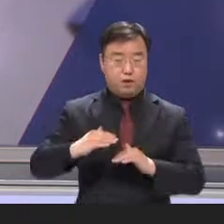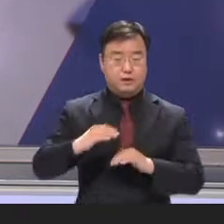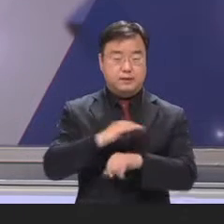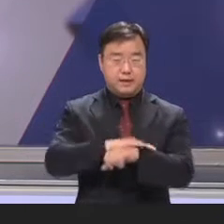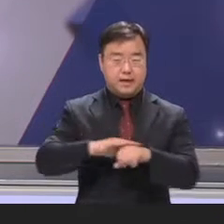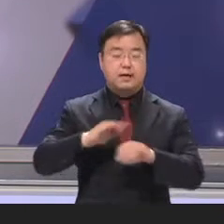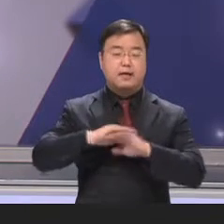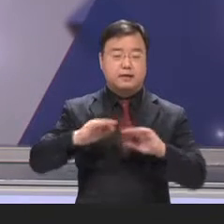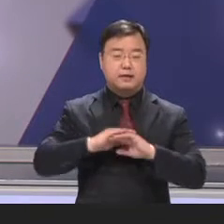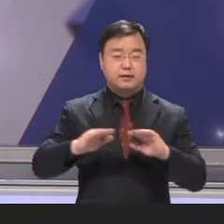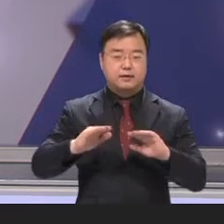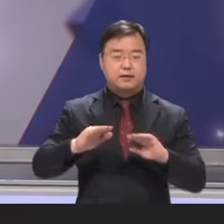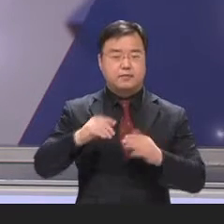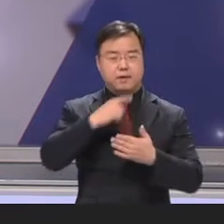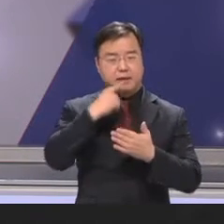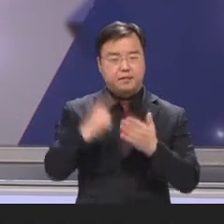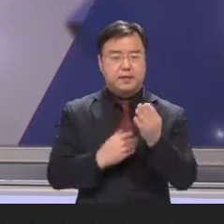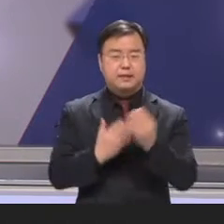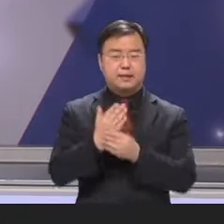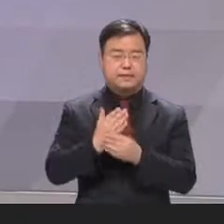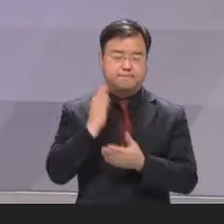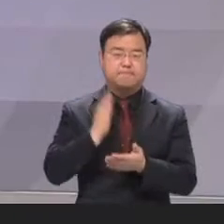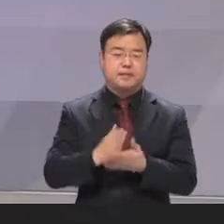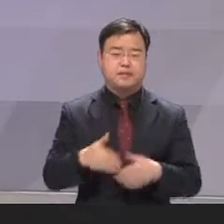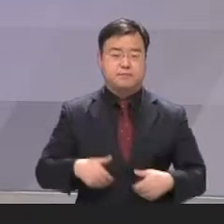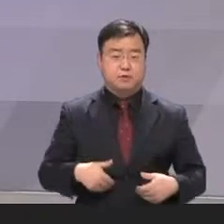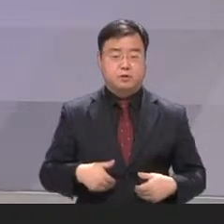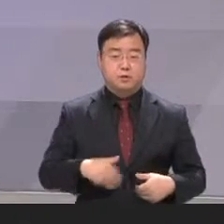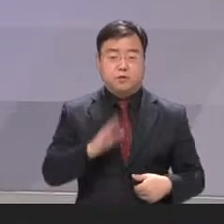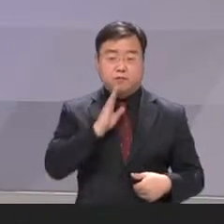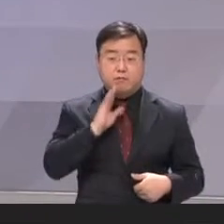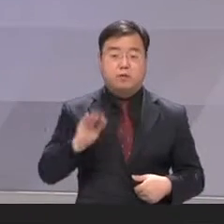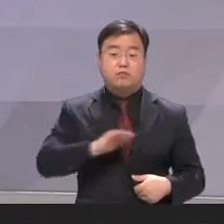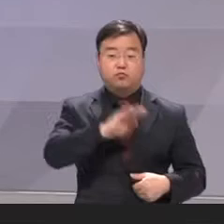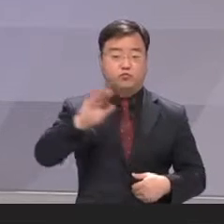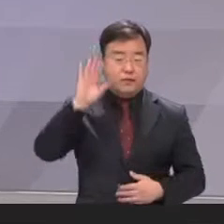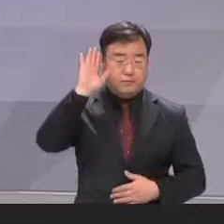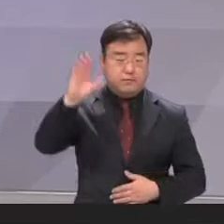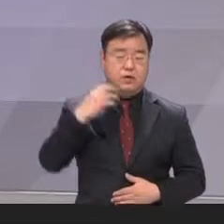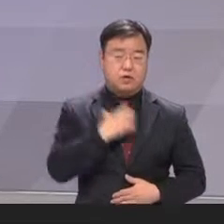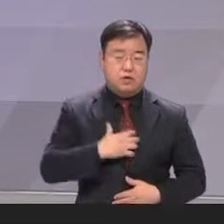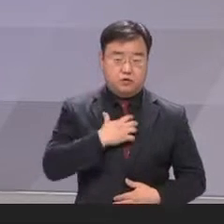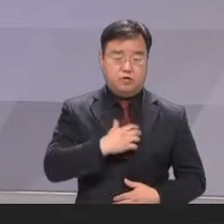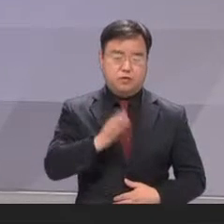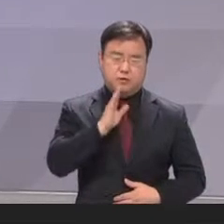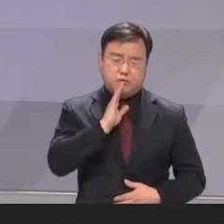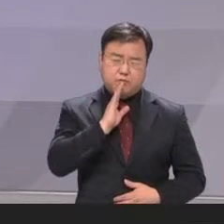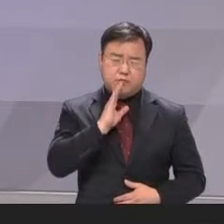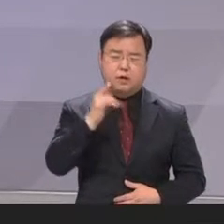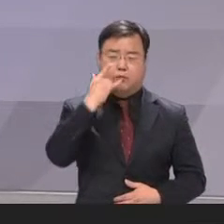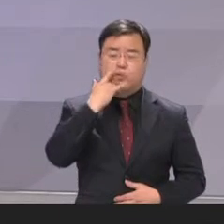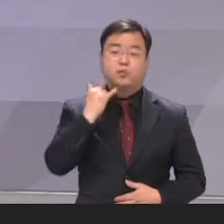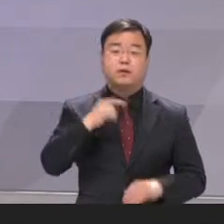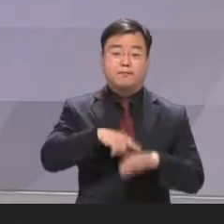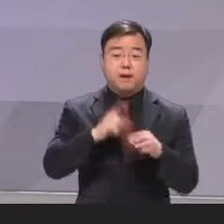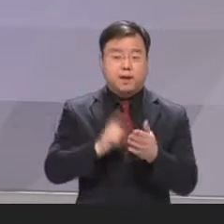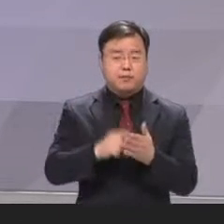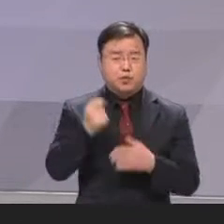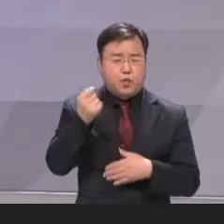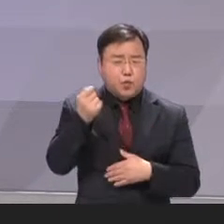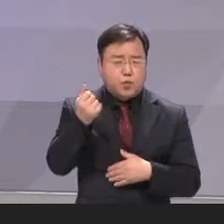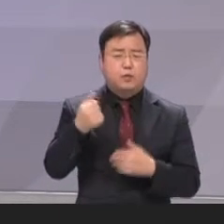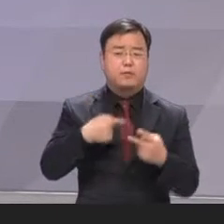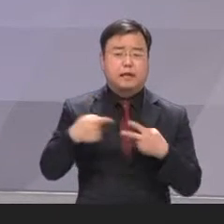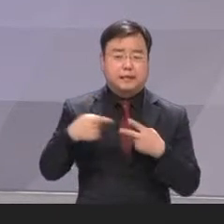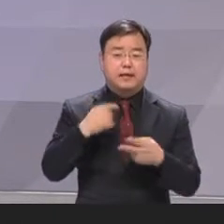더 이상의 피해가 없어야 하겠습니다 4 뭐 정말로 우리의 미래를 걱정하고 또 정말 우리 부모님들의 심경을 조금이라도 이해한다면